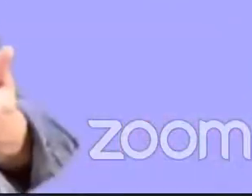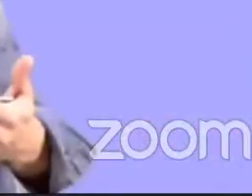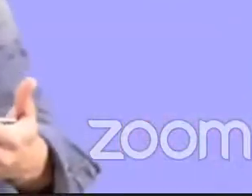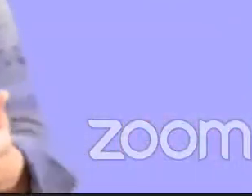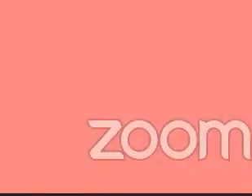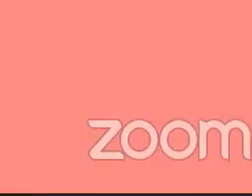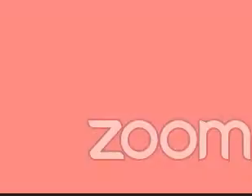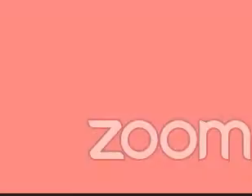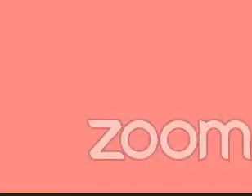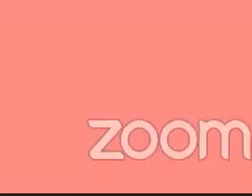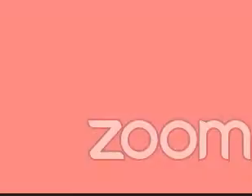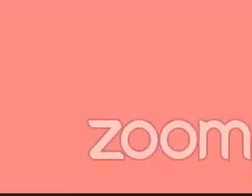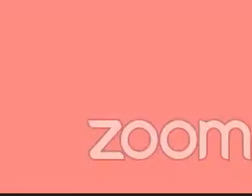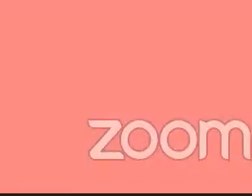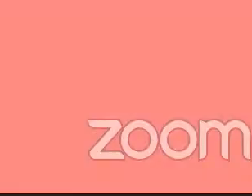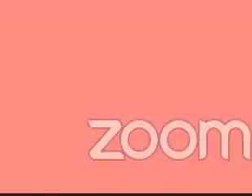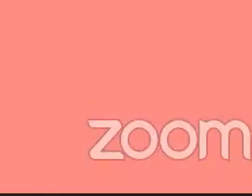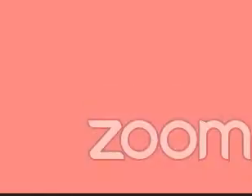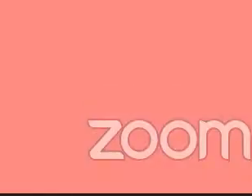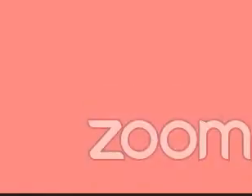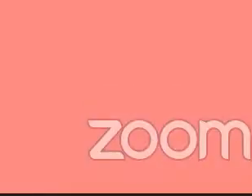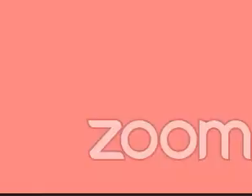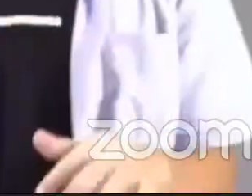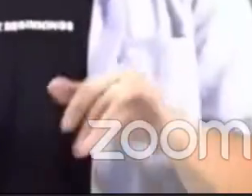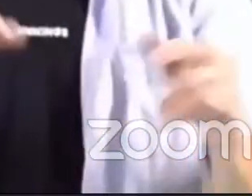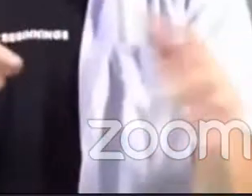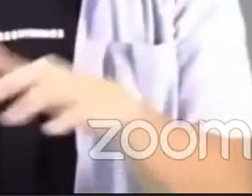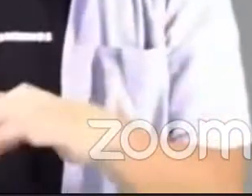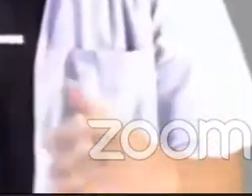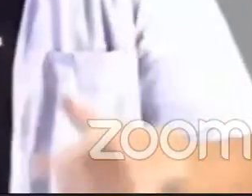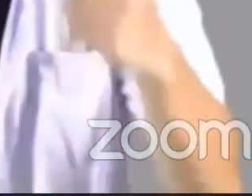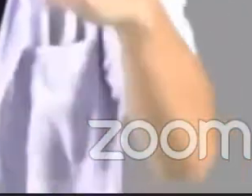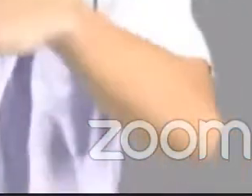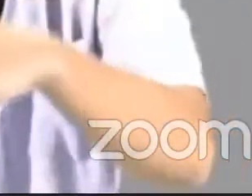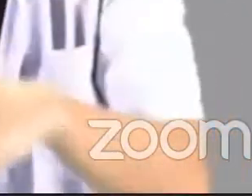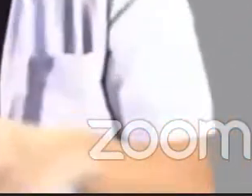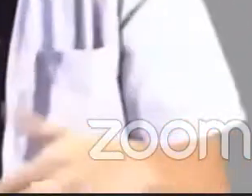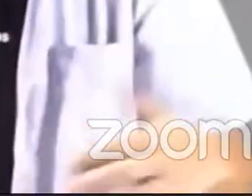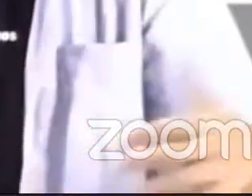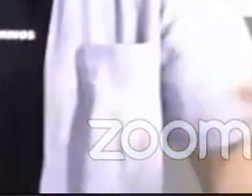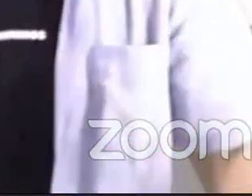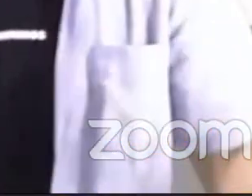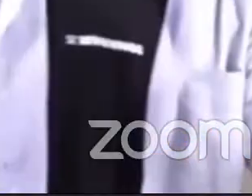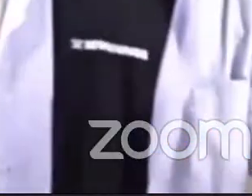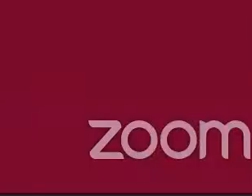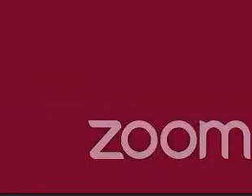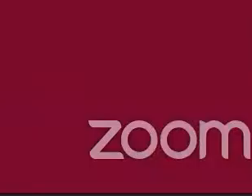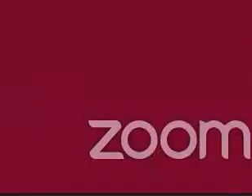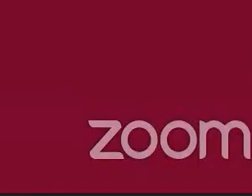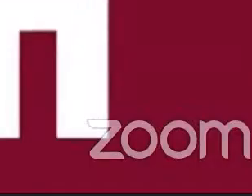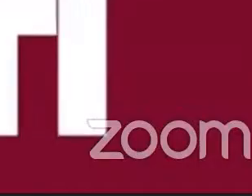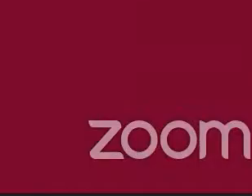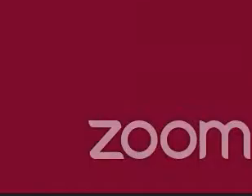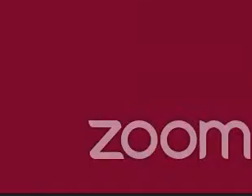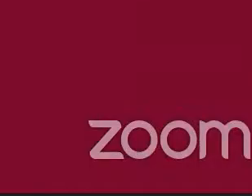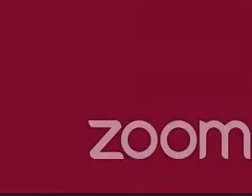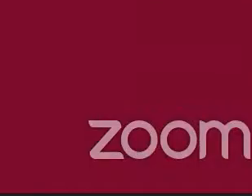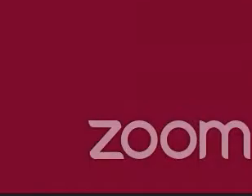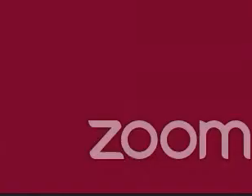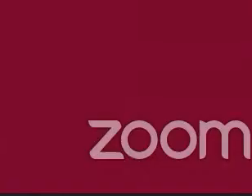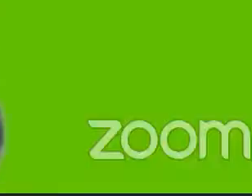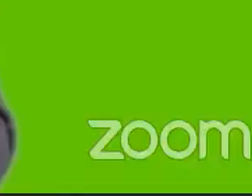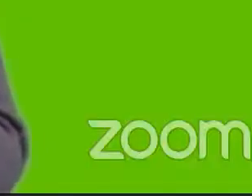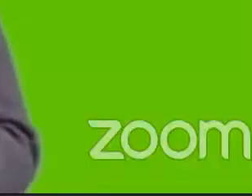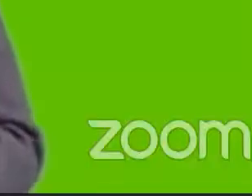Yakin saatnya kita harus tambah pintar. Jangan jadi orang yang mudah sebar-sebar, karena belum tentu itu berita benar. Kalau gak